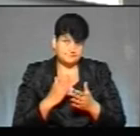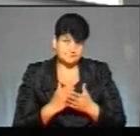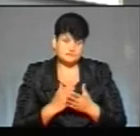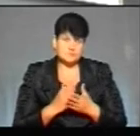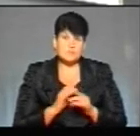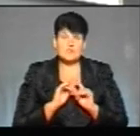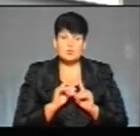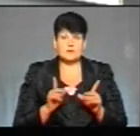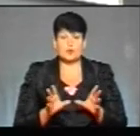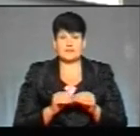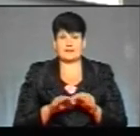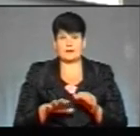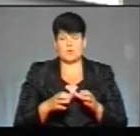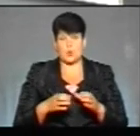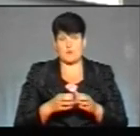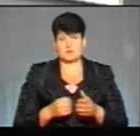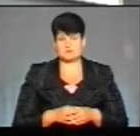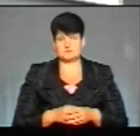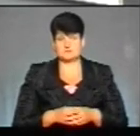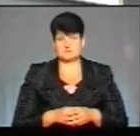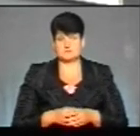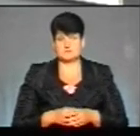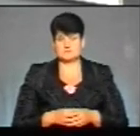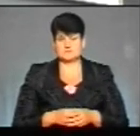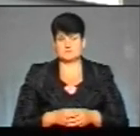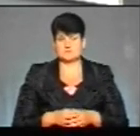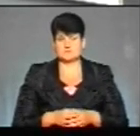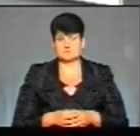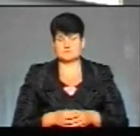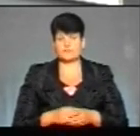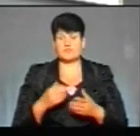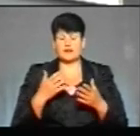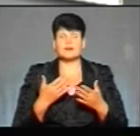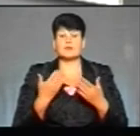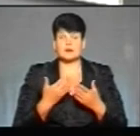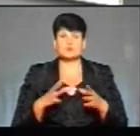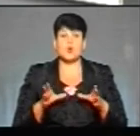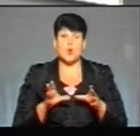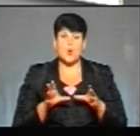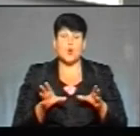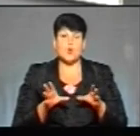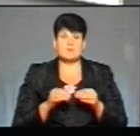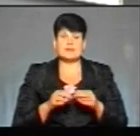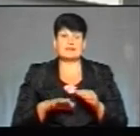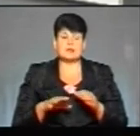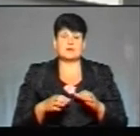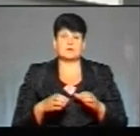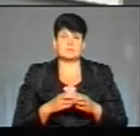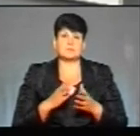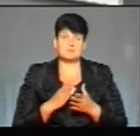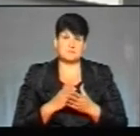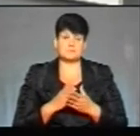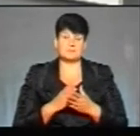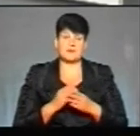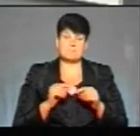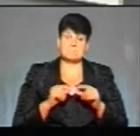особливо в об'єднаних територіальних громадах. І якраз об'єднані територіальні громади мають можливості власних надходжень, власних накопичень піднімати ту